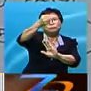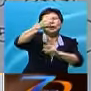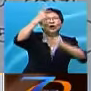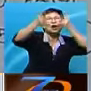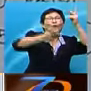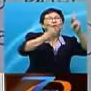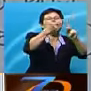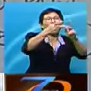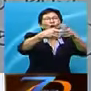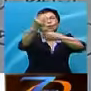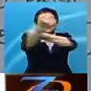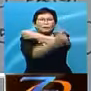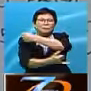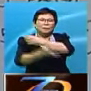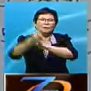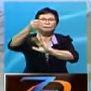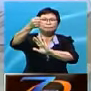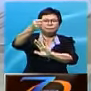ke luar negara.